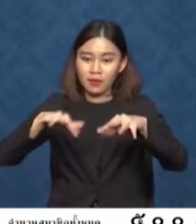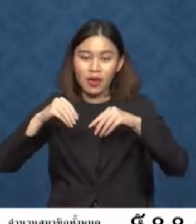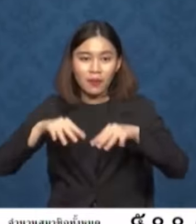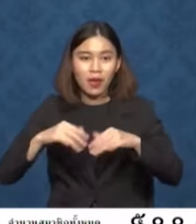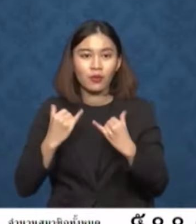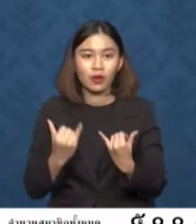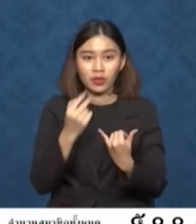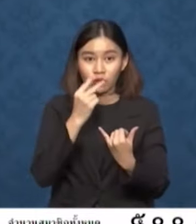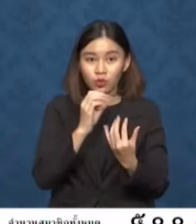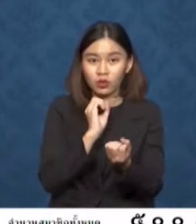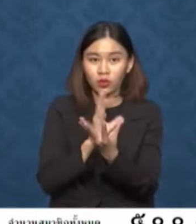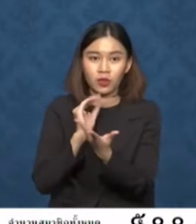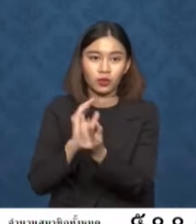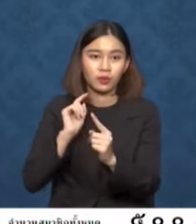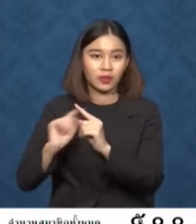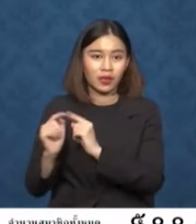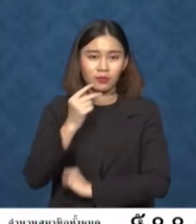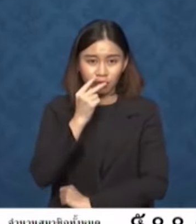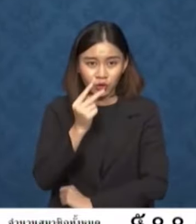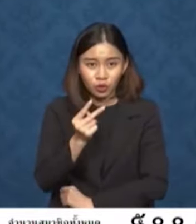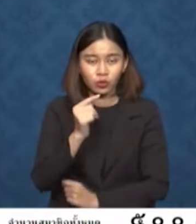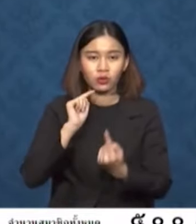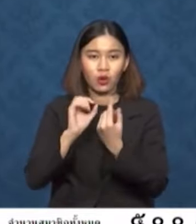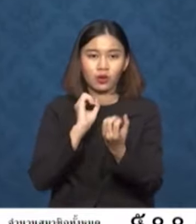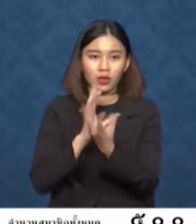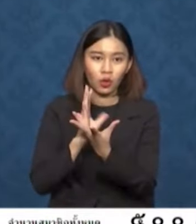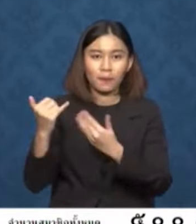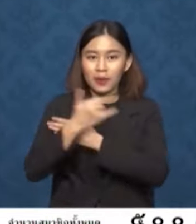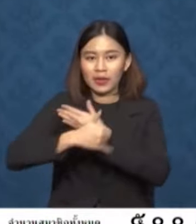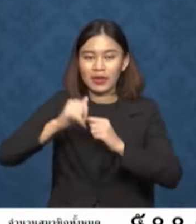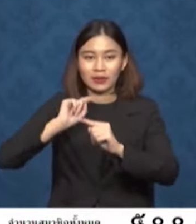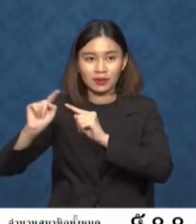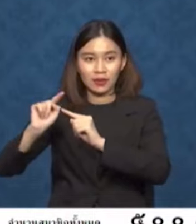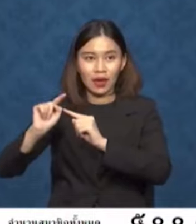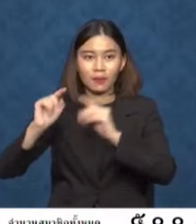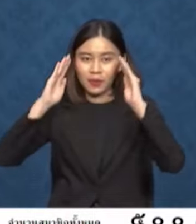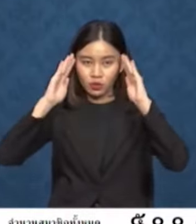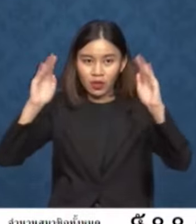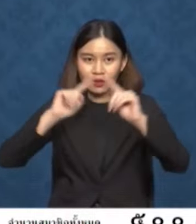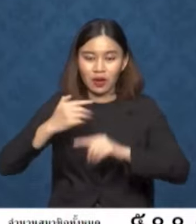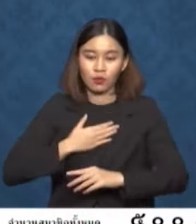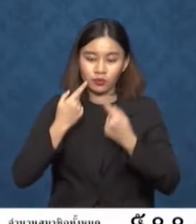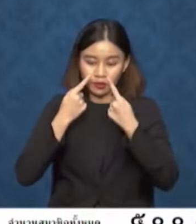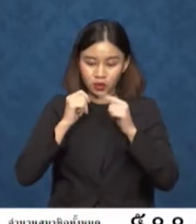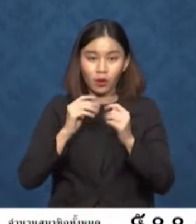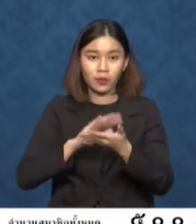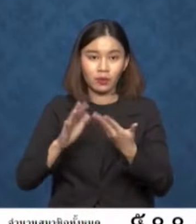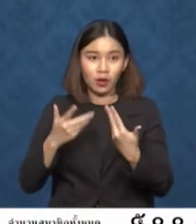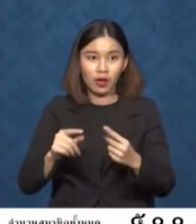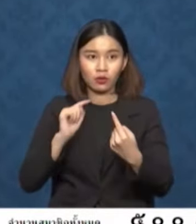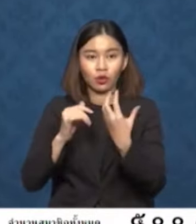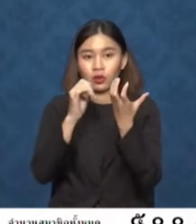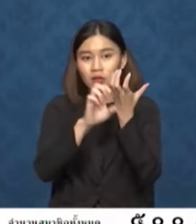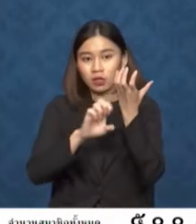แต่วันนี้ถ้าดูภัยคุกคามแล้วนี่ดูภัยคุกคามแล้วดูหลายประเทศบทเรียนจากหลายประเทศซึ่งผมเคยตอบแล้วใน